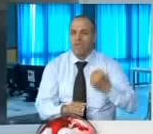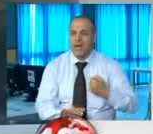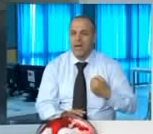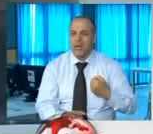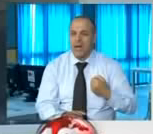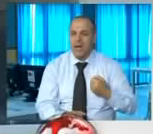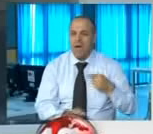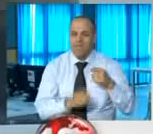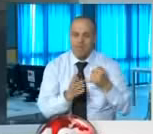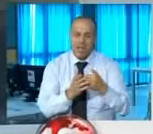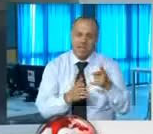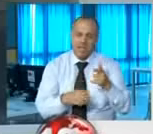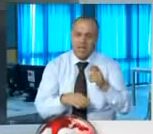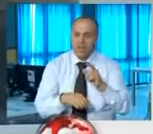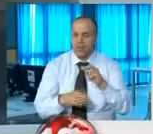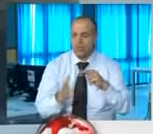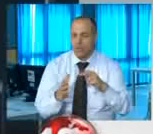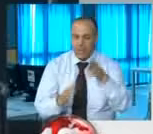في بعشيقة.